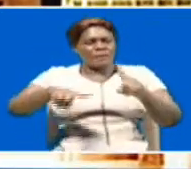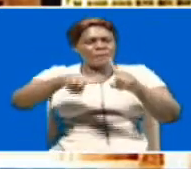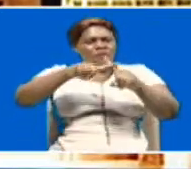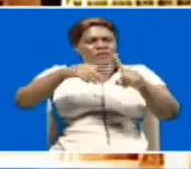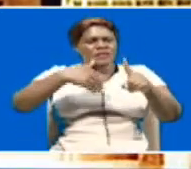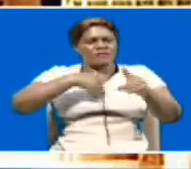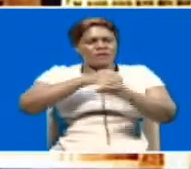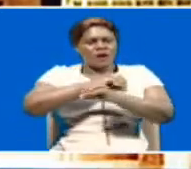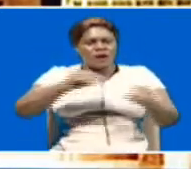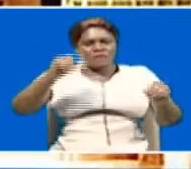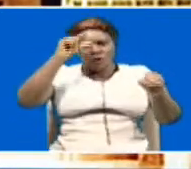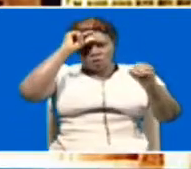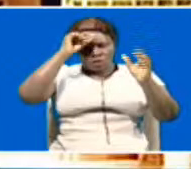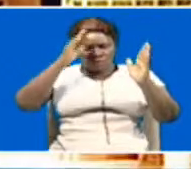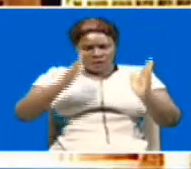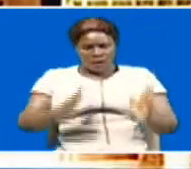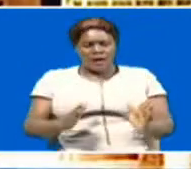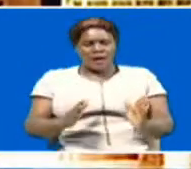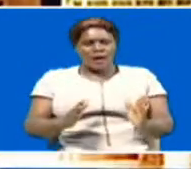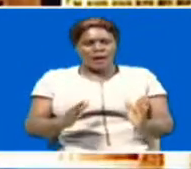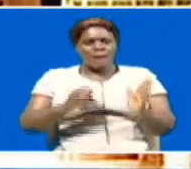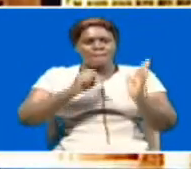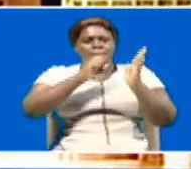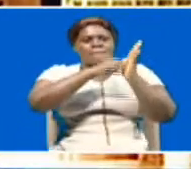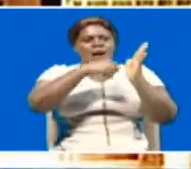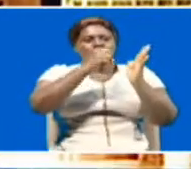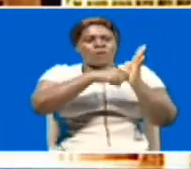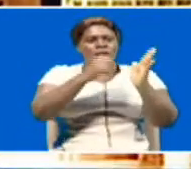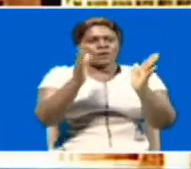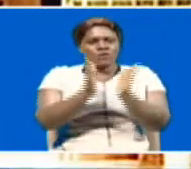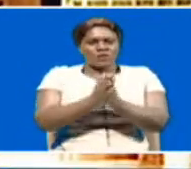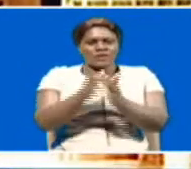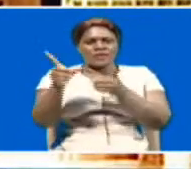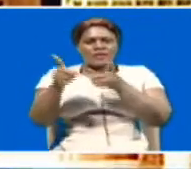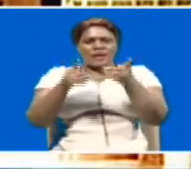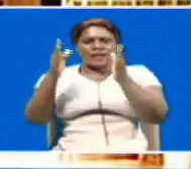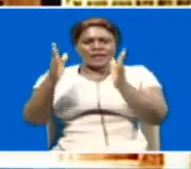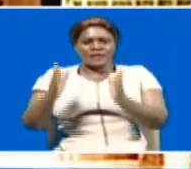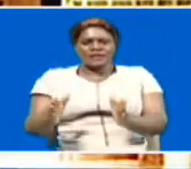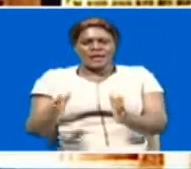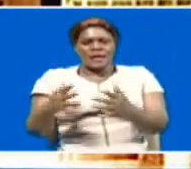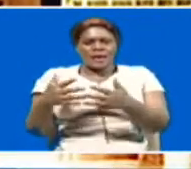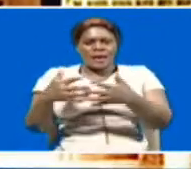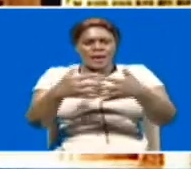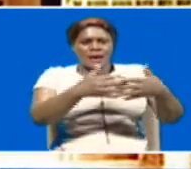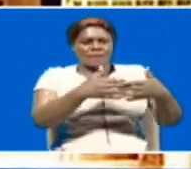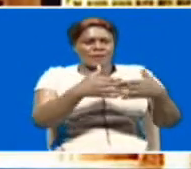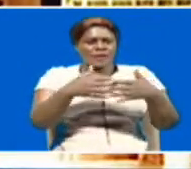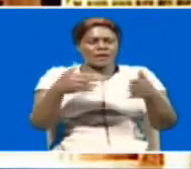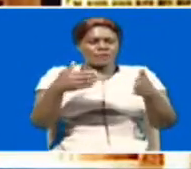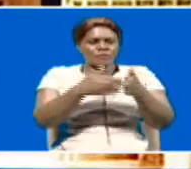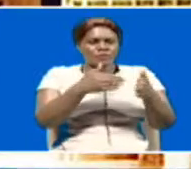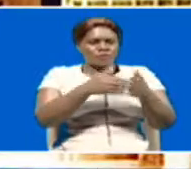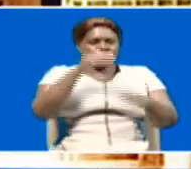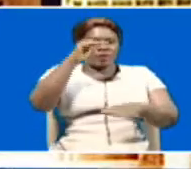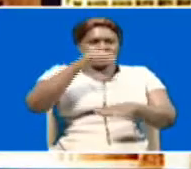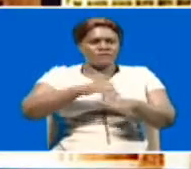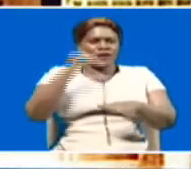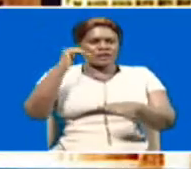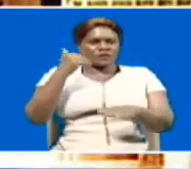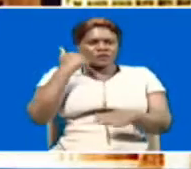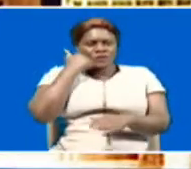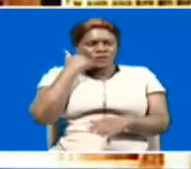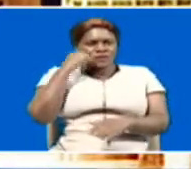hivyo. Gavana wa Makueni Mutula Kilonzo Junior akiandamana na mkurugenzi wa kituo cha Marekani cha kuzuia maambukizi ya